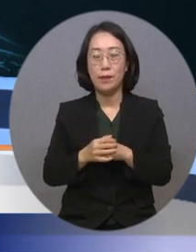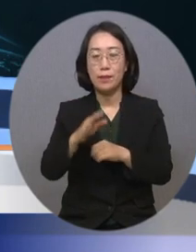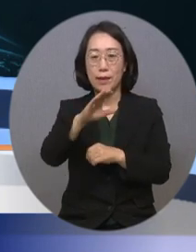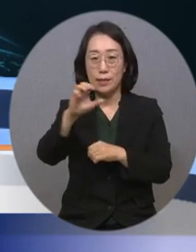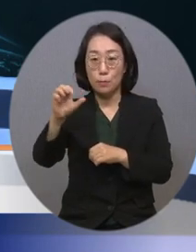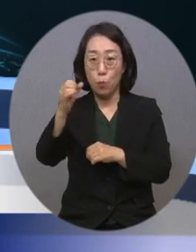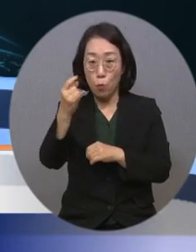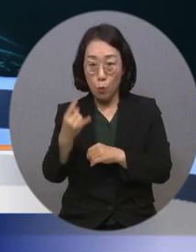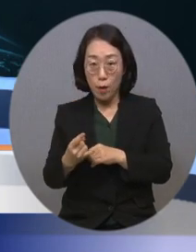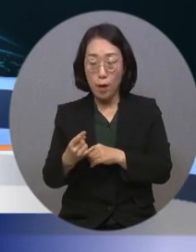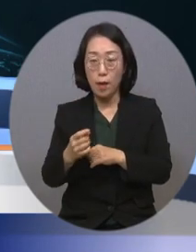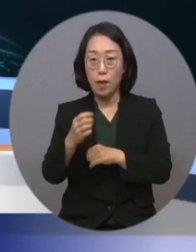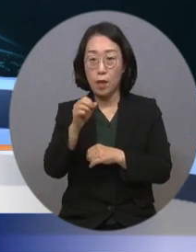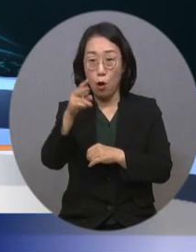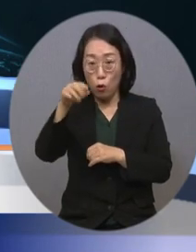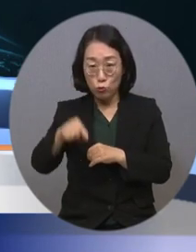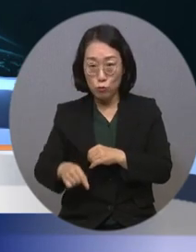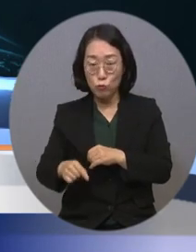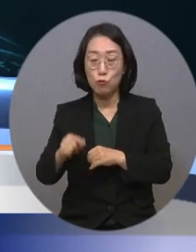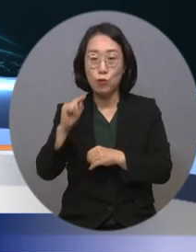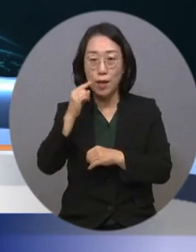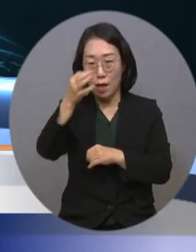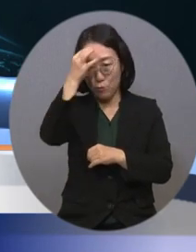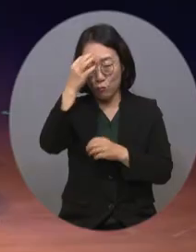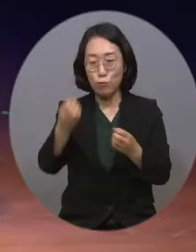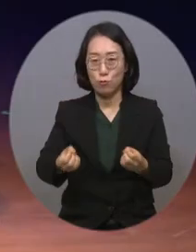제45회 여수예술제가 개막했습니다.